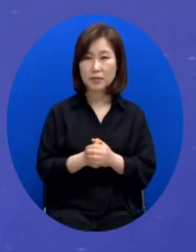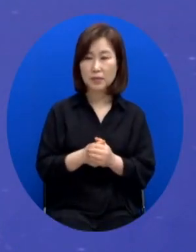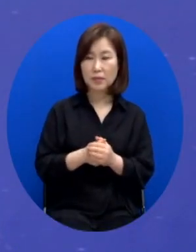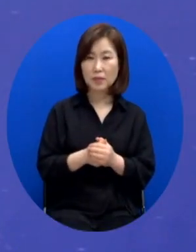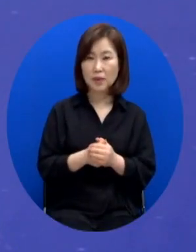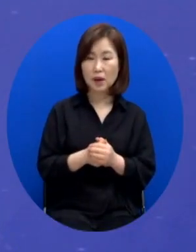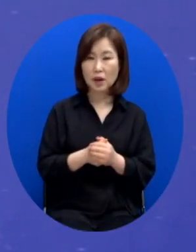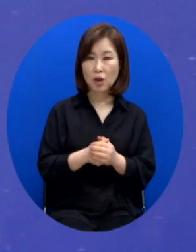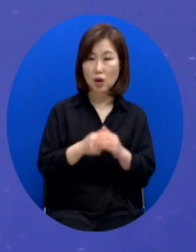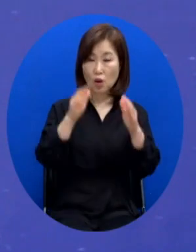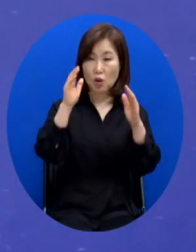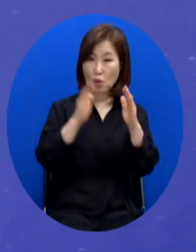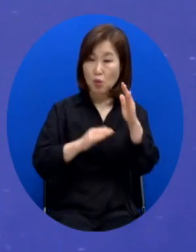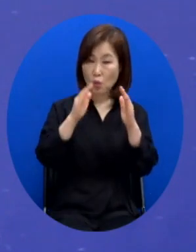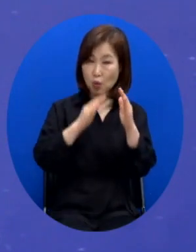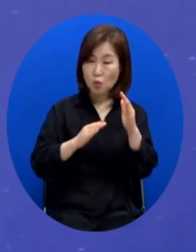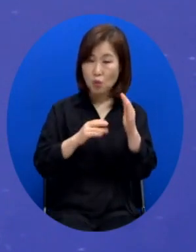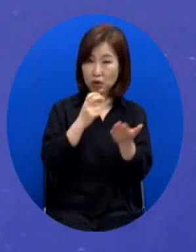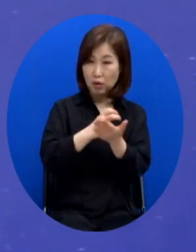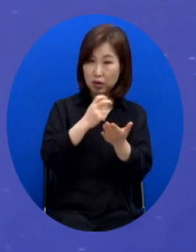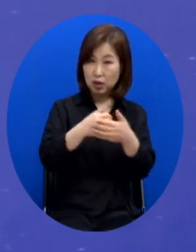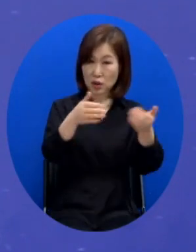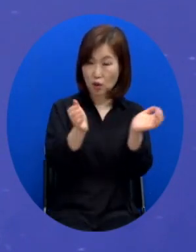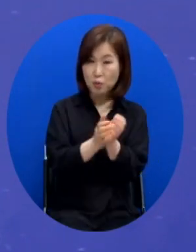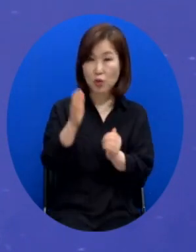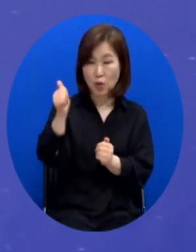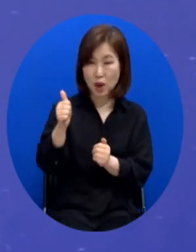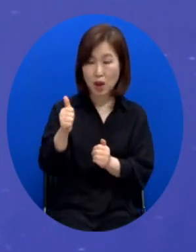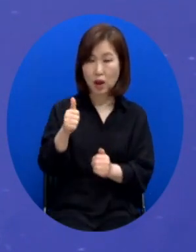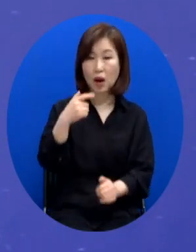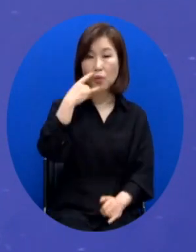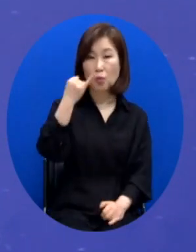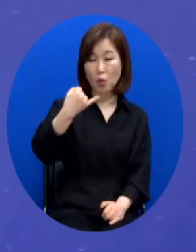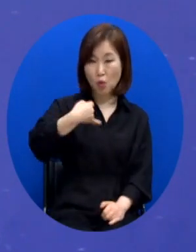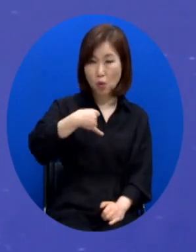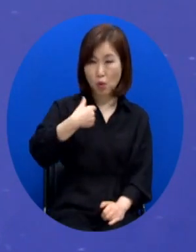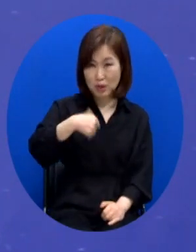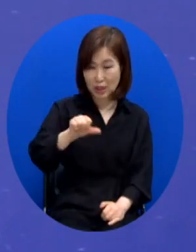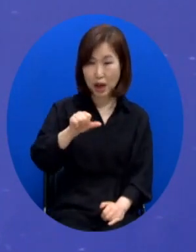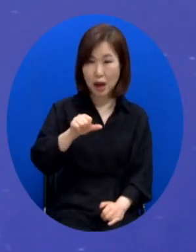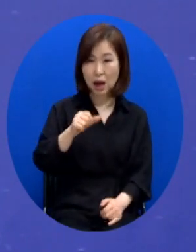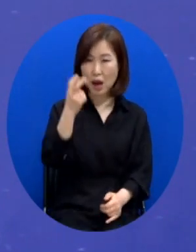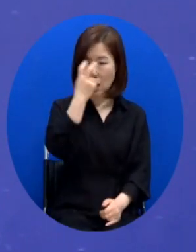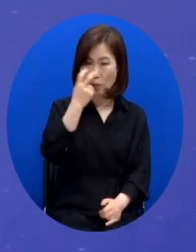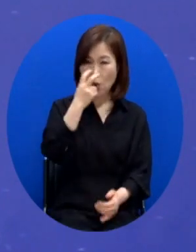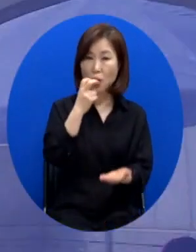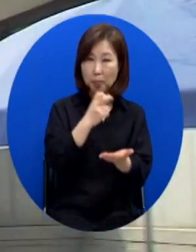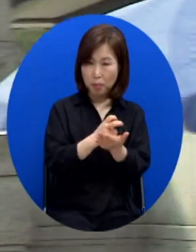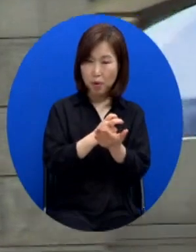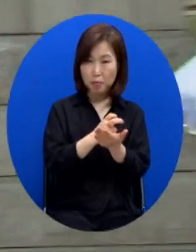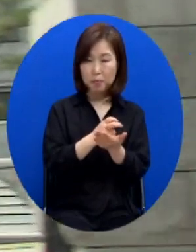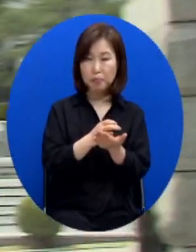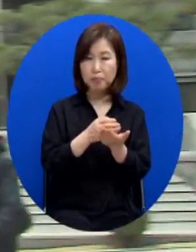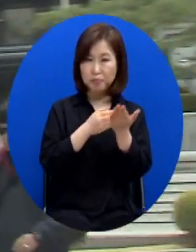한국기독교 공공정책협의회가 국회에 모자보건법 개정을 촉구하는 성명을 발표했습니다.